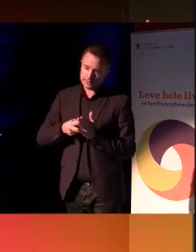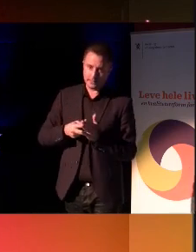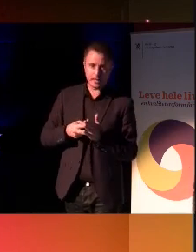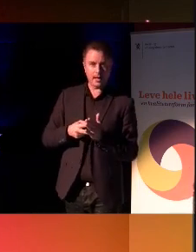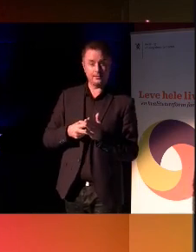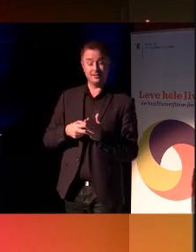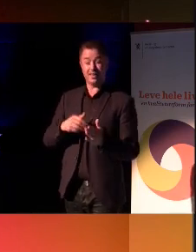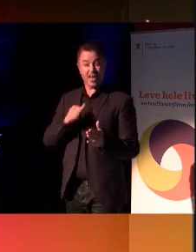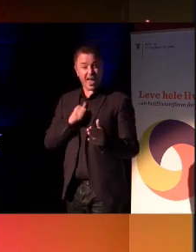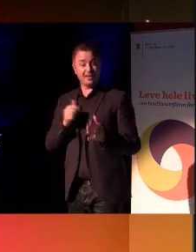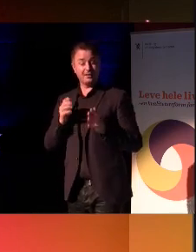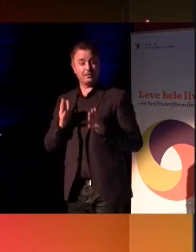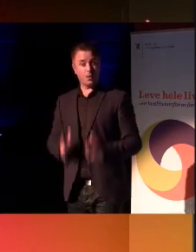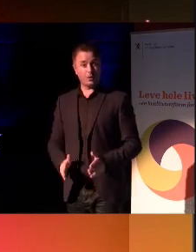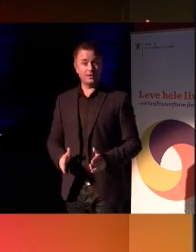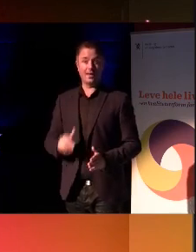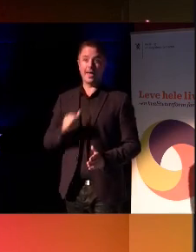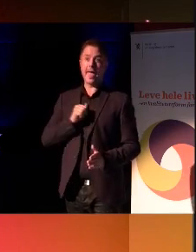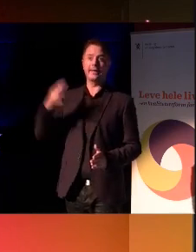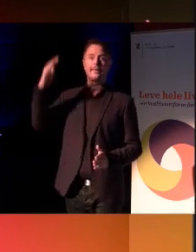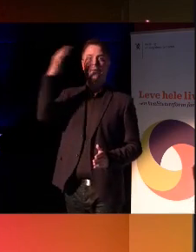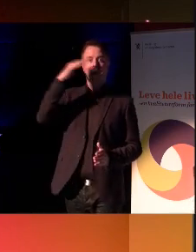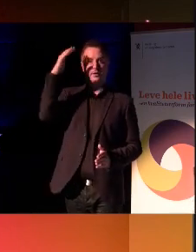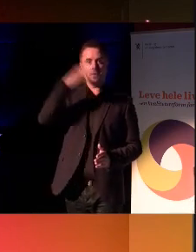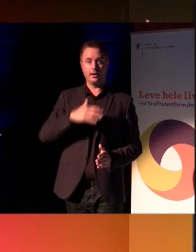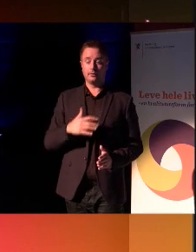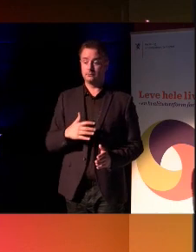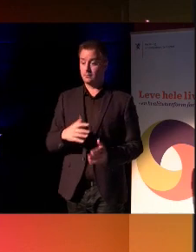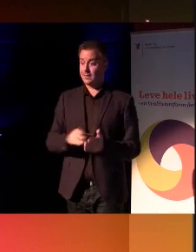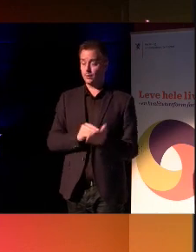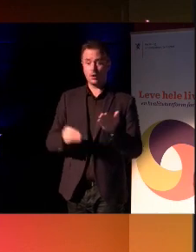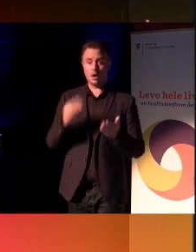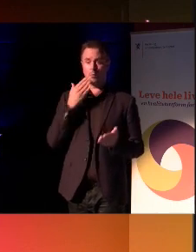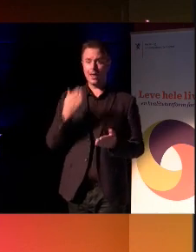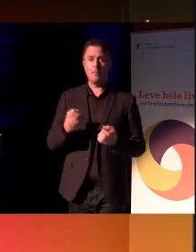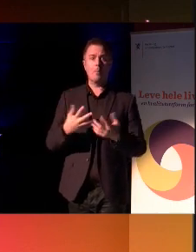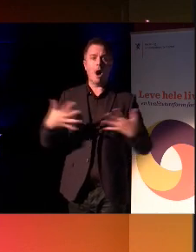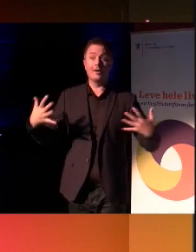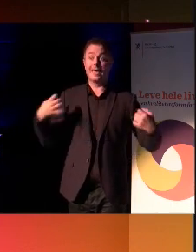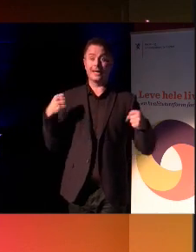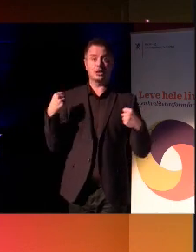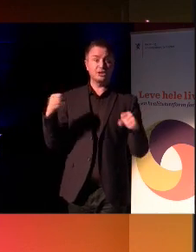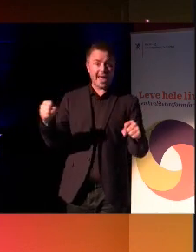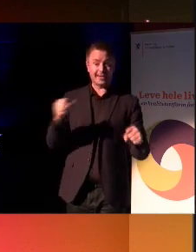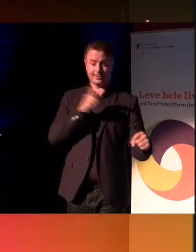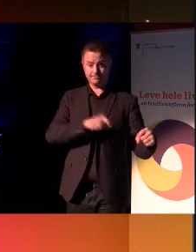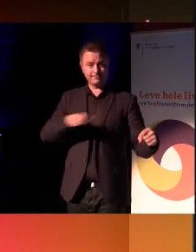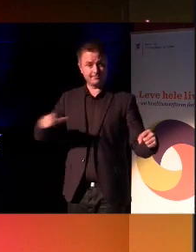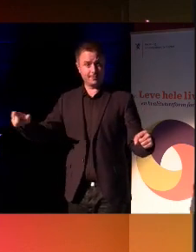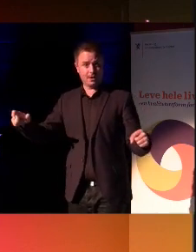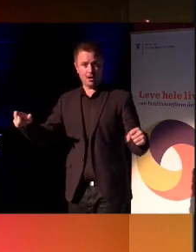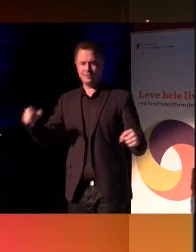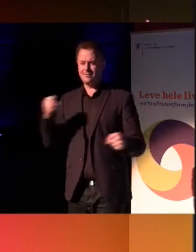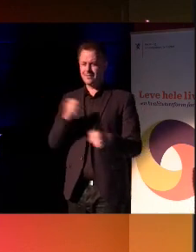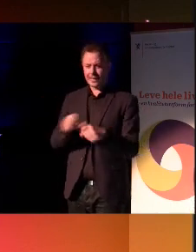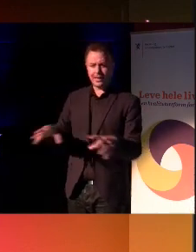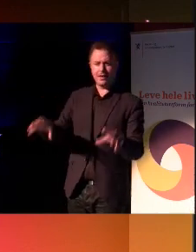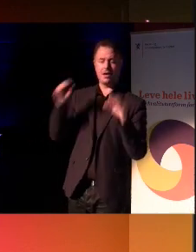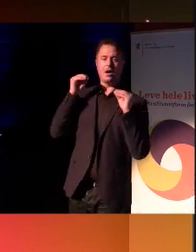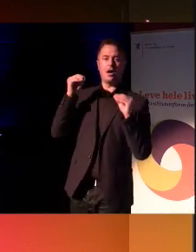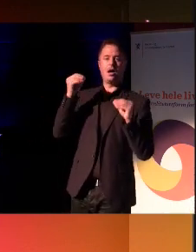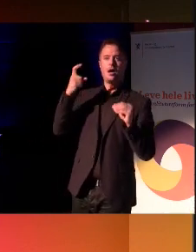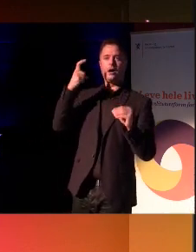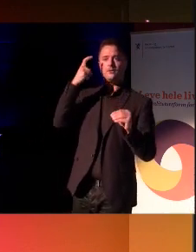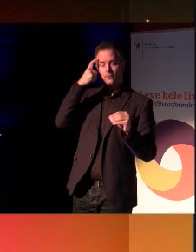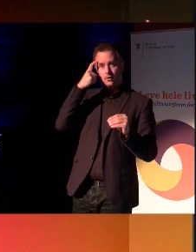og holdninger, det skapte jo et enormt engasjement hos dem. Og de fikk en utrolig god innsikt i sin